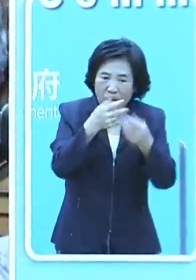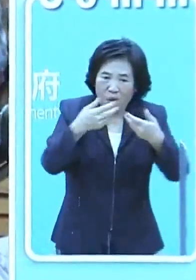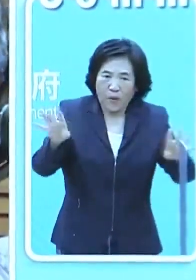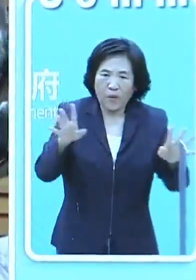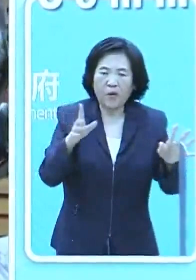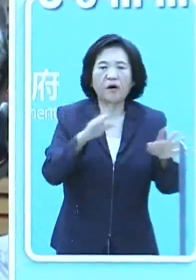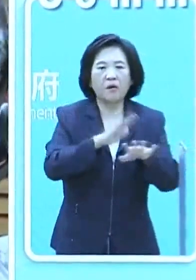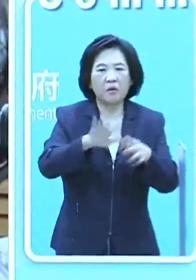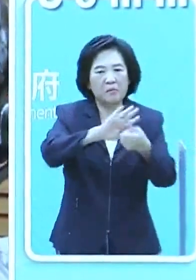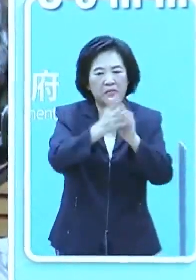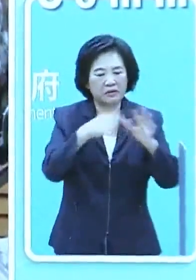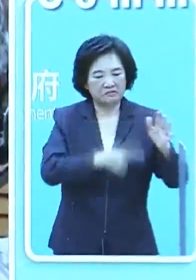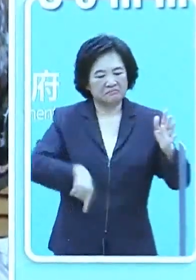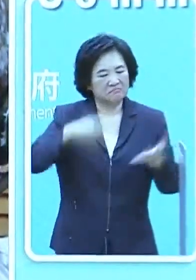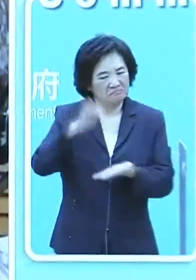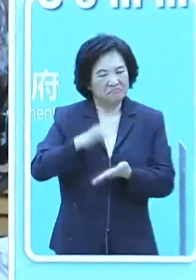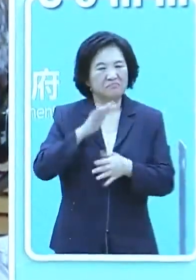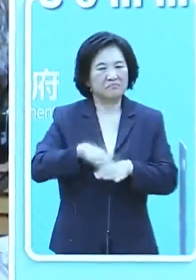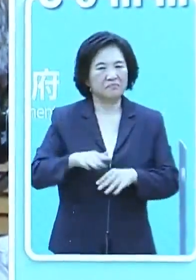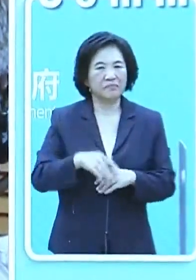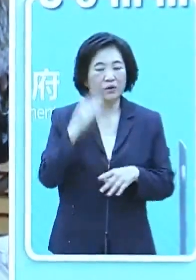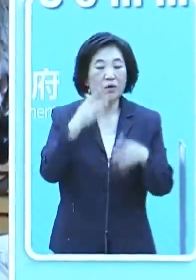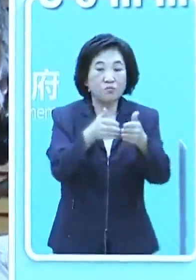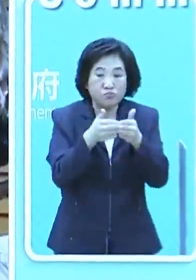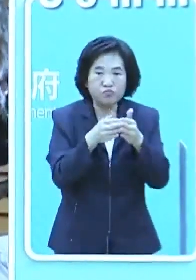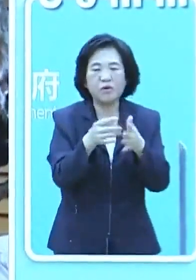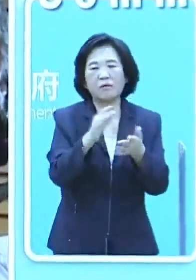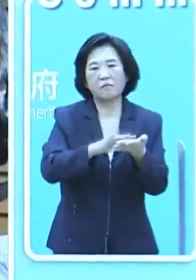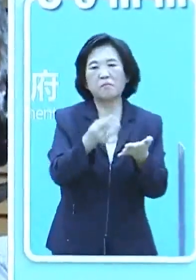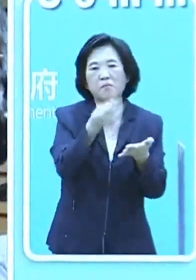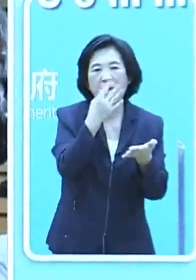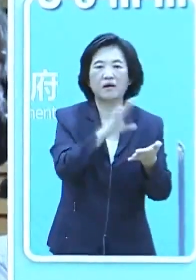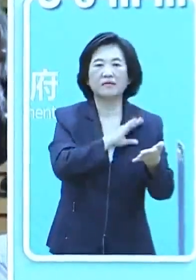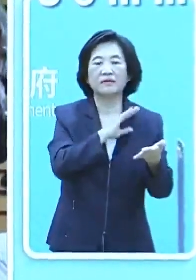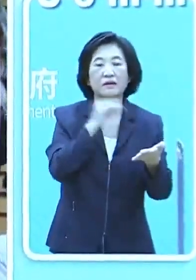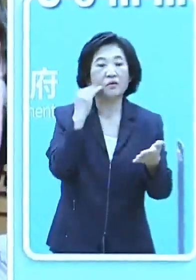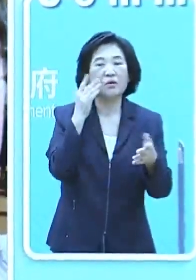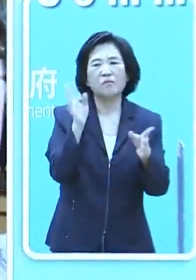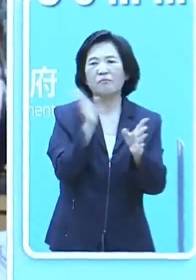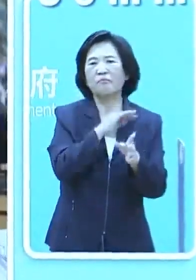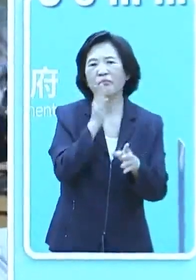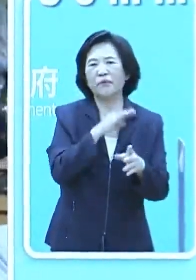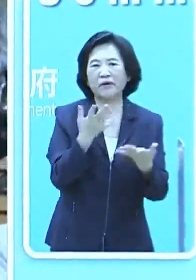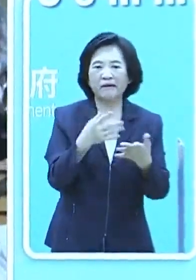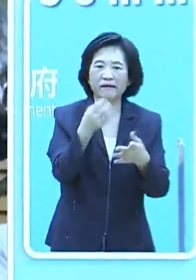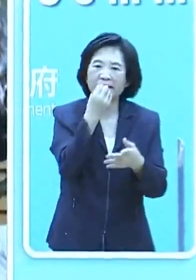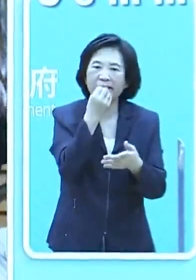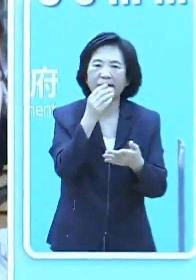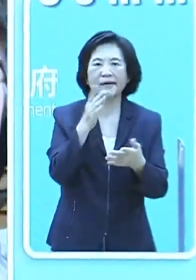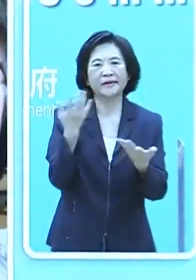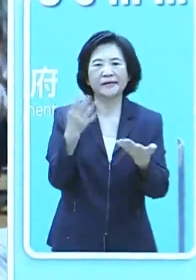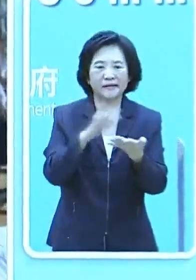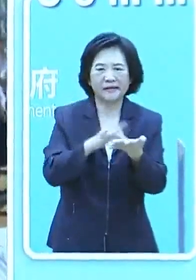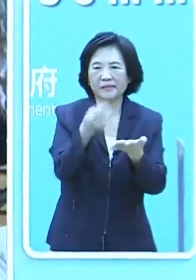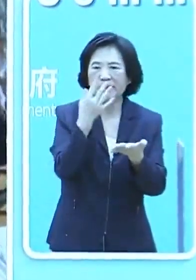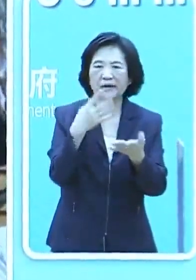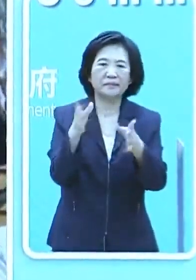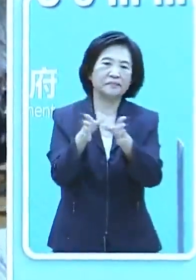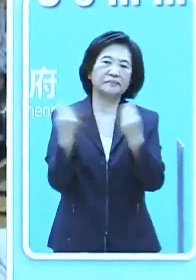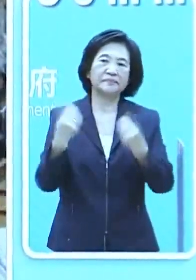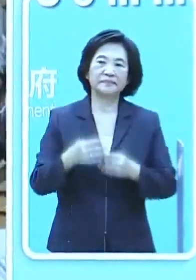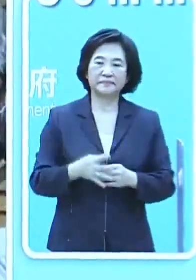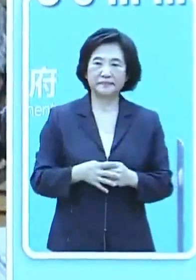嘛。所以原则上是有需要才是，没有需要不要吃哈。那所以我们要几个观念跟大家